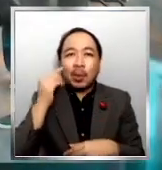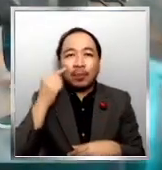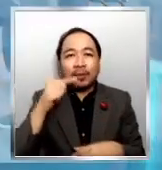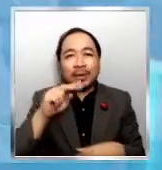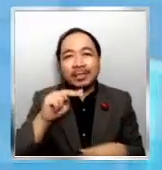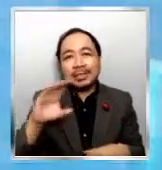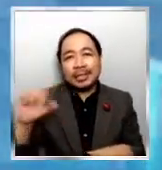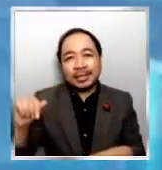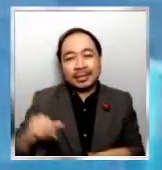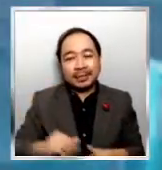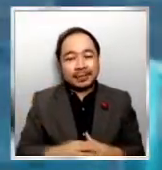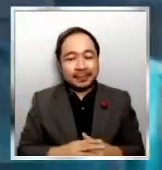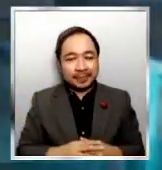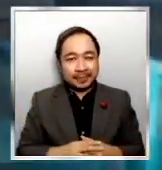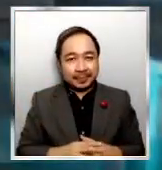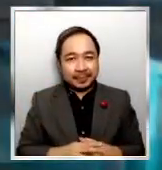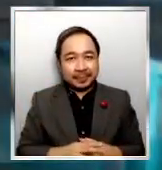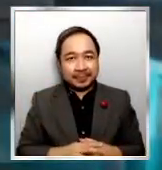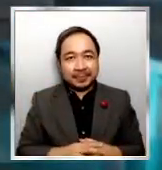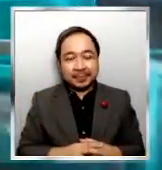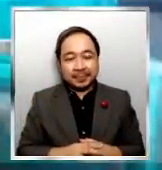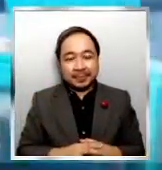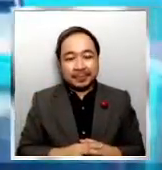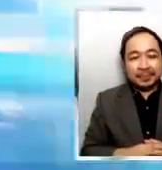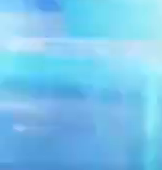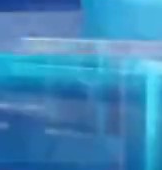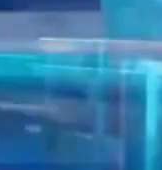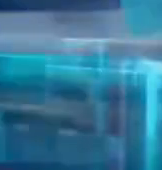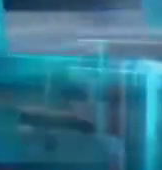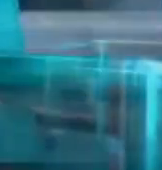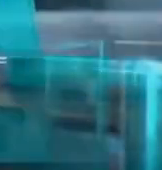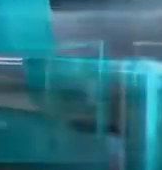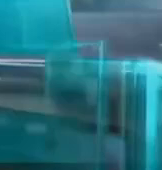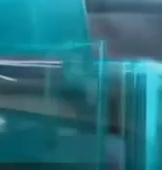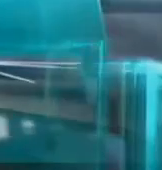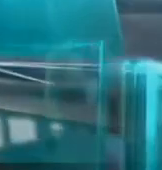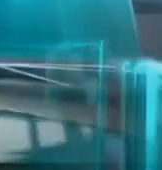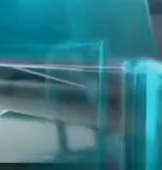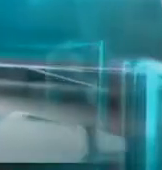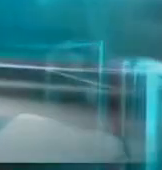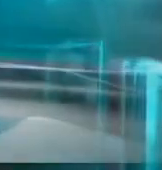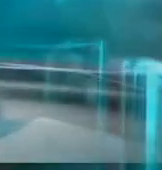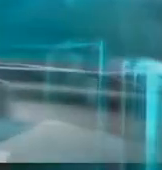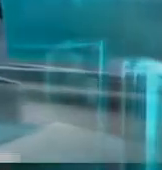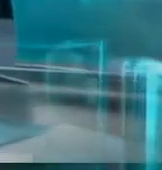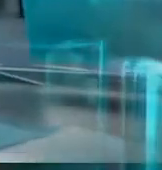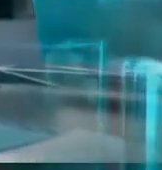JP Soriano, nakatutok 24 oras.